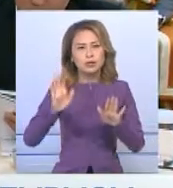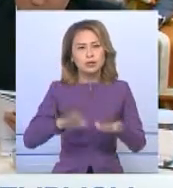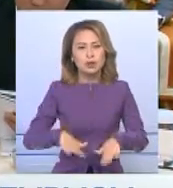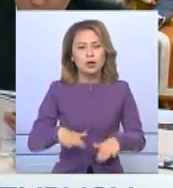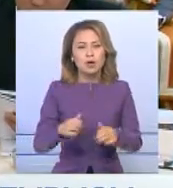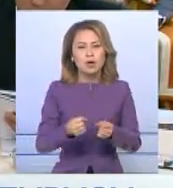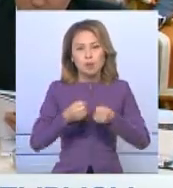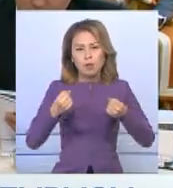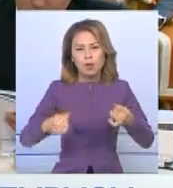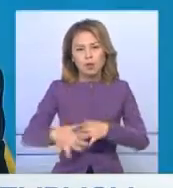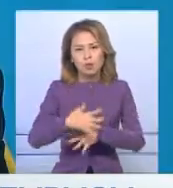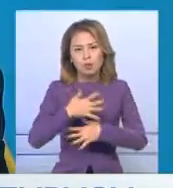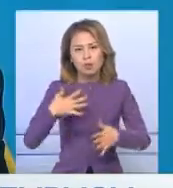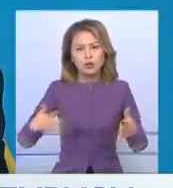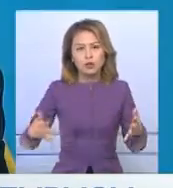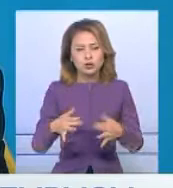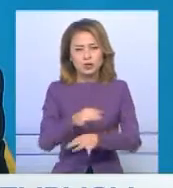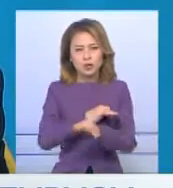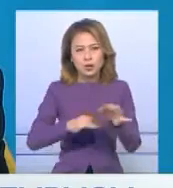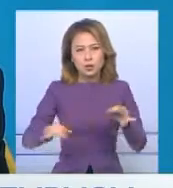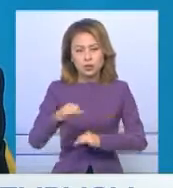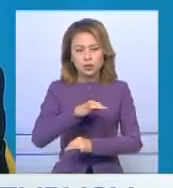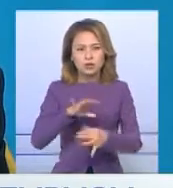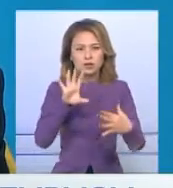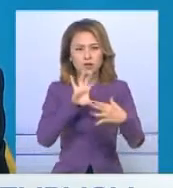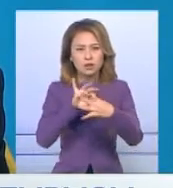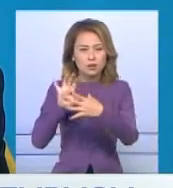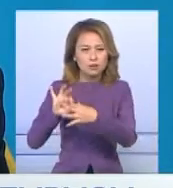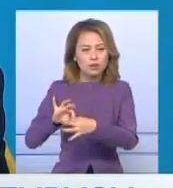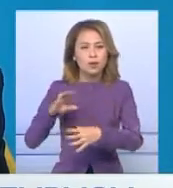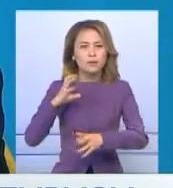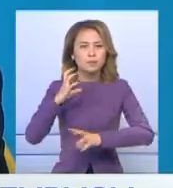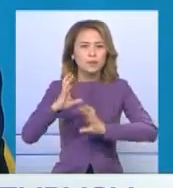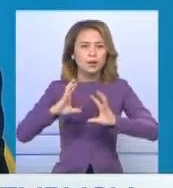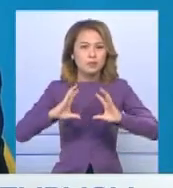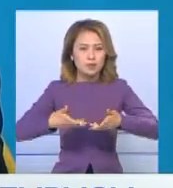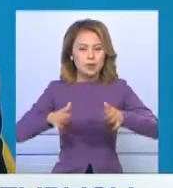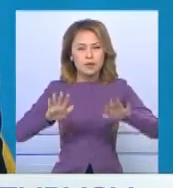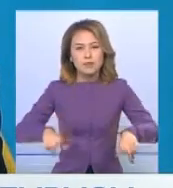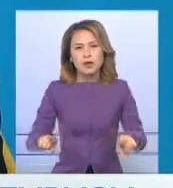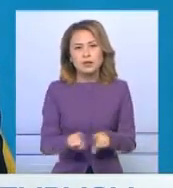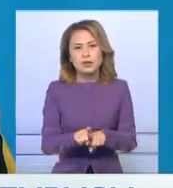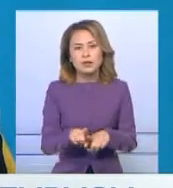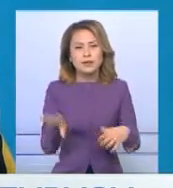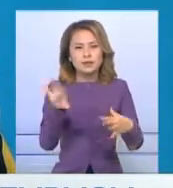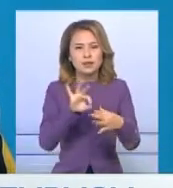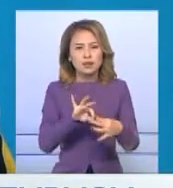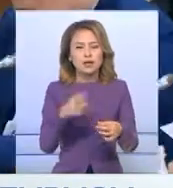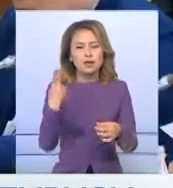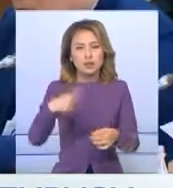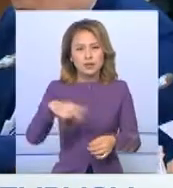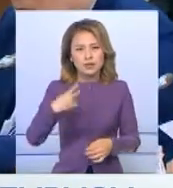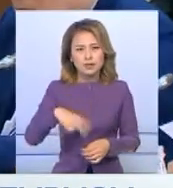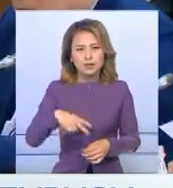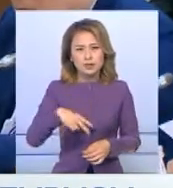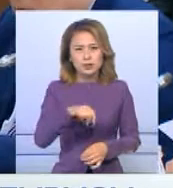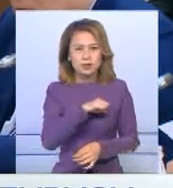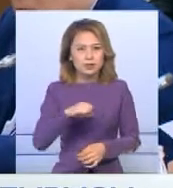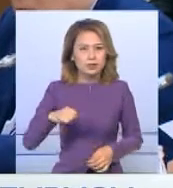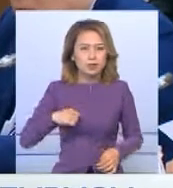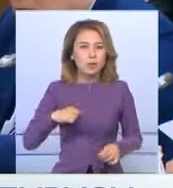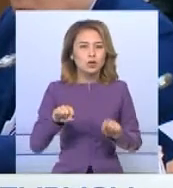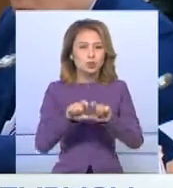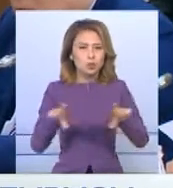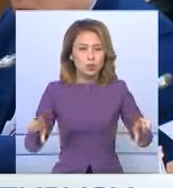Расширяется международное сотрудничество нашего университета. Эффективно функционирует сеть из 20 интеллектуальных